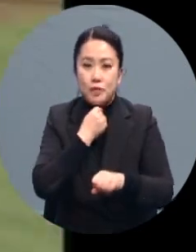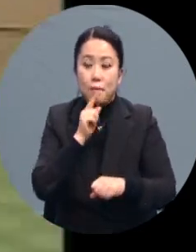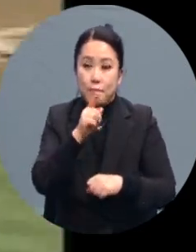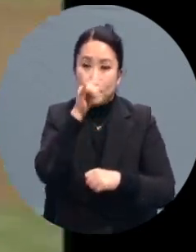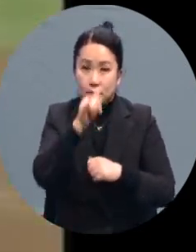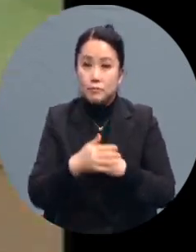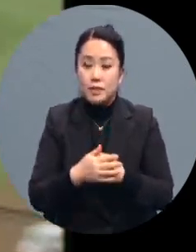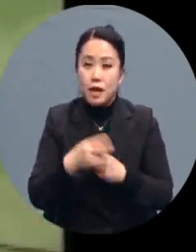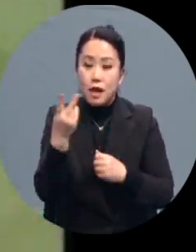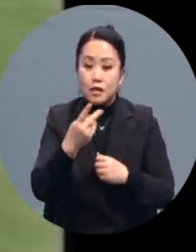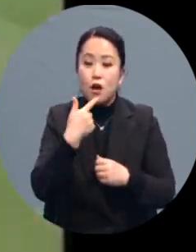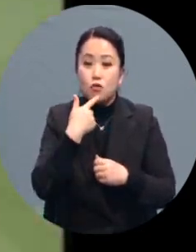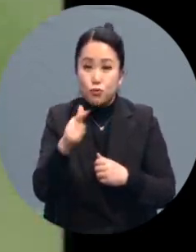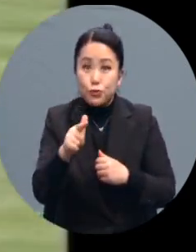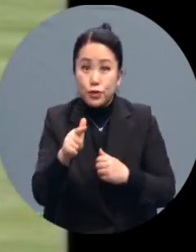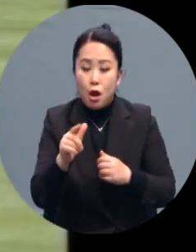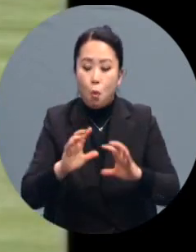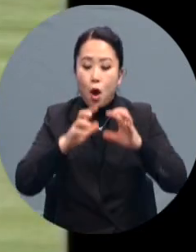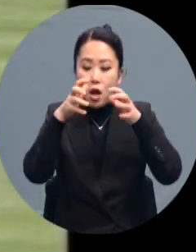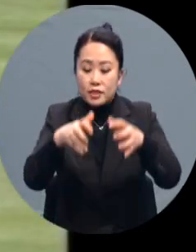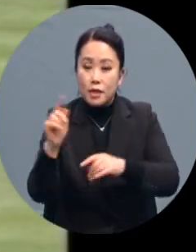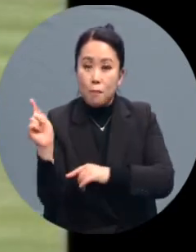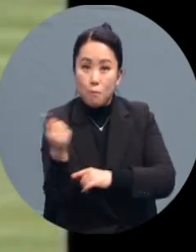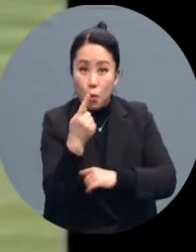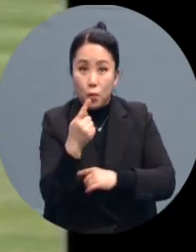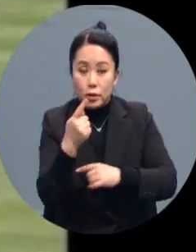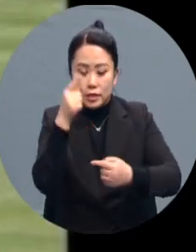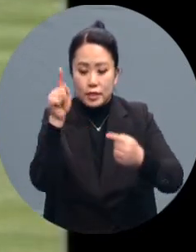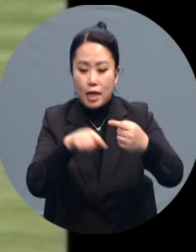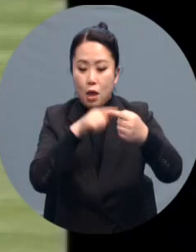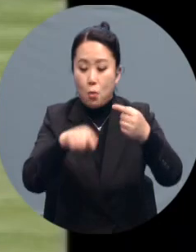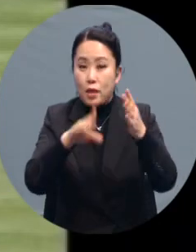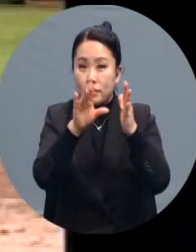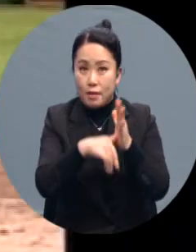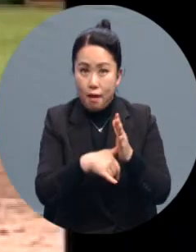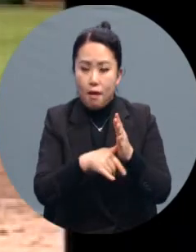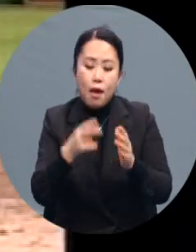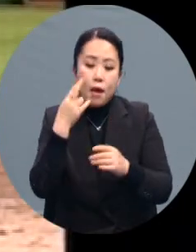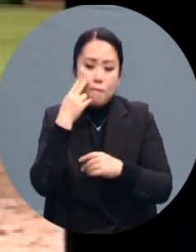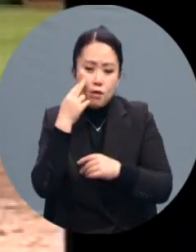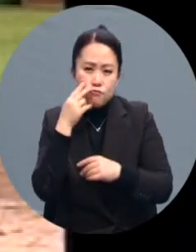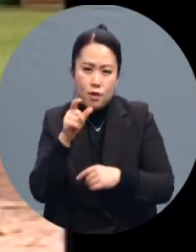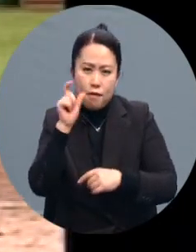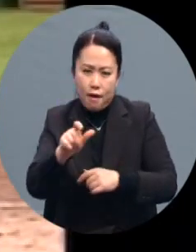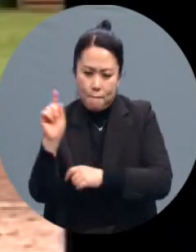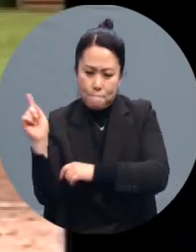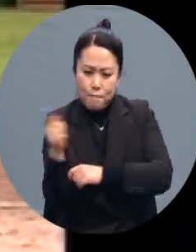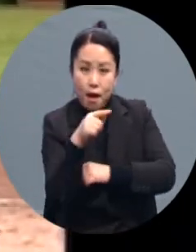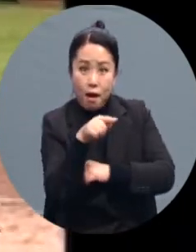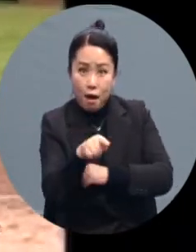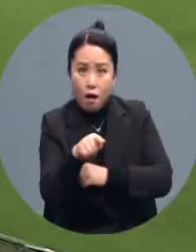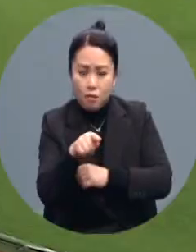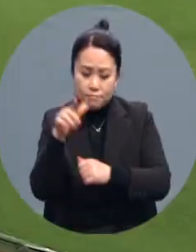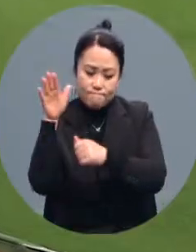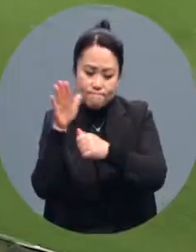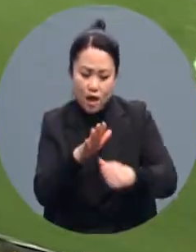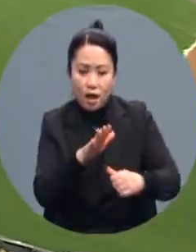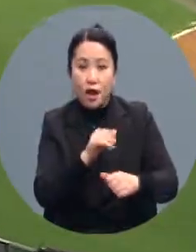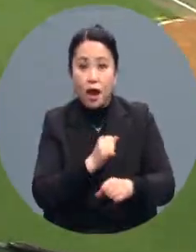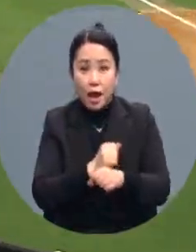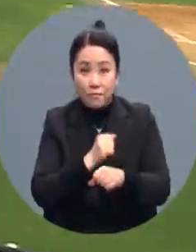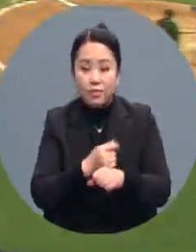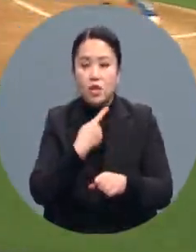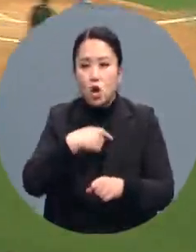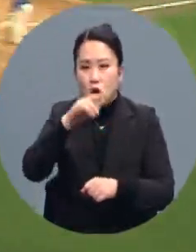지난 2006년 월드베이스볼 클래식 1회 대회에서 미국의 강타선을 꽁꽁 묶으며 대한민국을 승리로 이끌었던 손민환